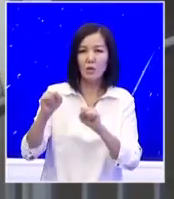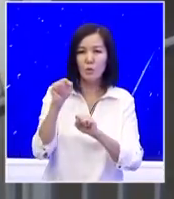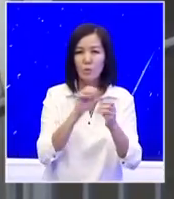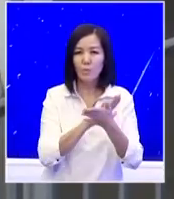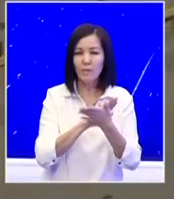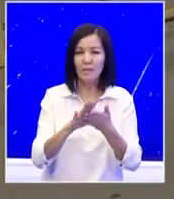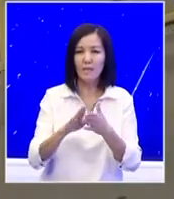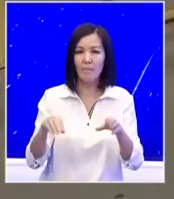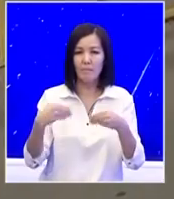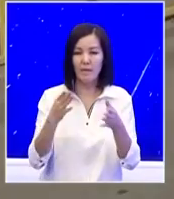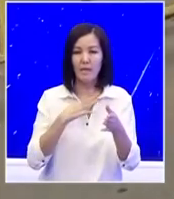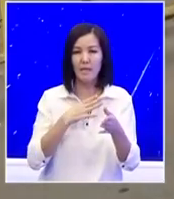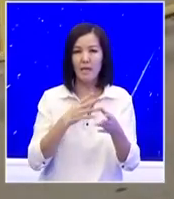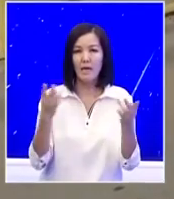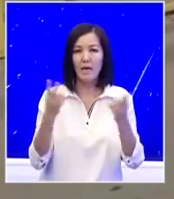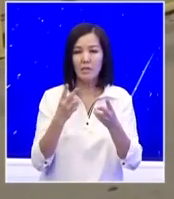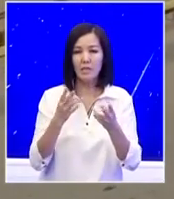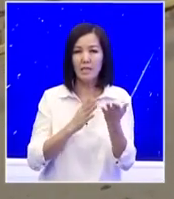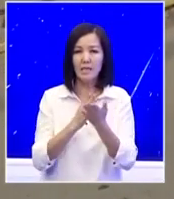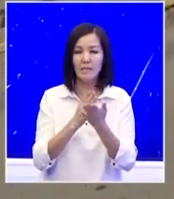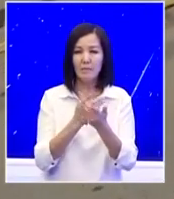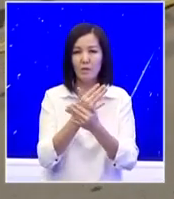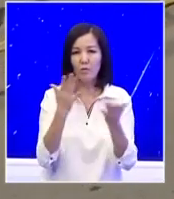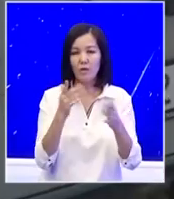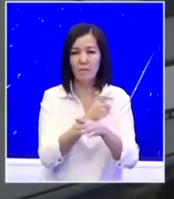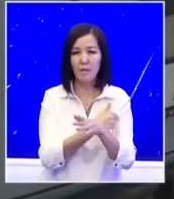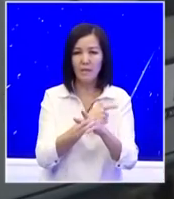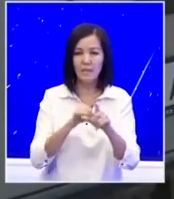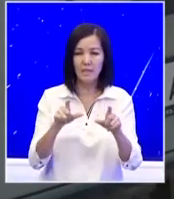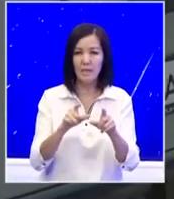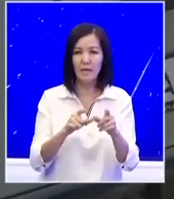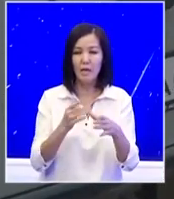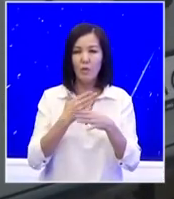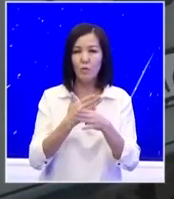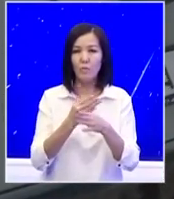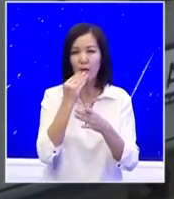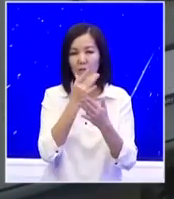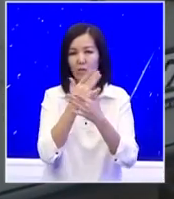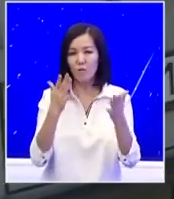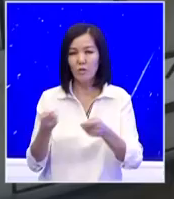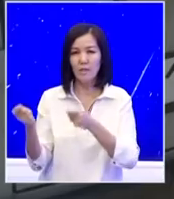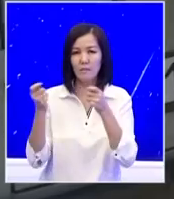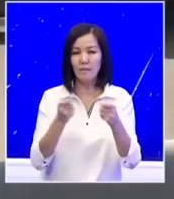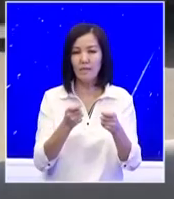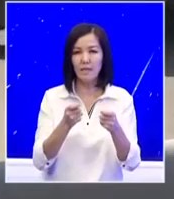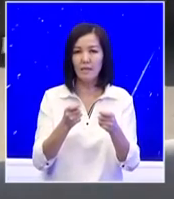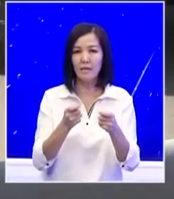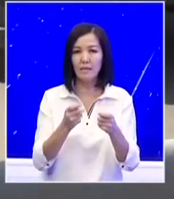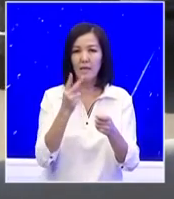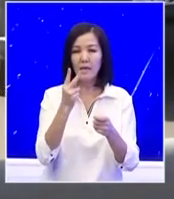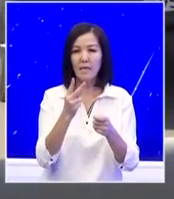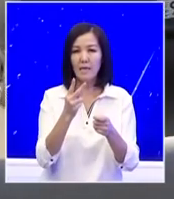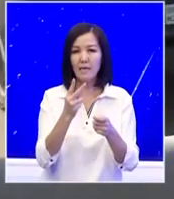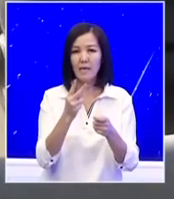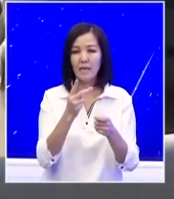жеткізіп береді. Ал аса қажетті қызмет түрлері, яғни медициналық жәрдем мен азық-түлік тасымалдайтындар ғана екі бірдей